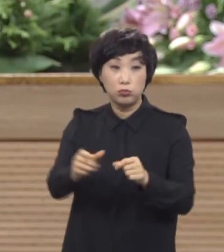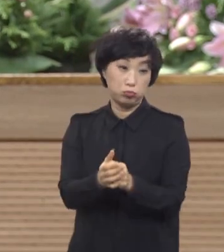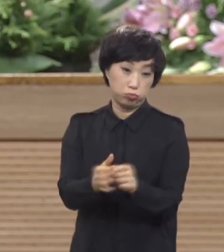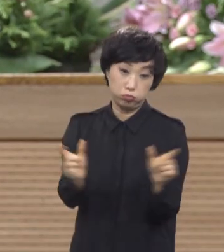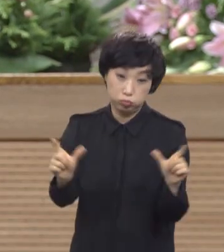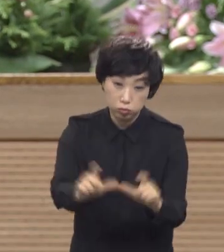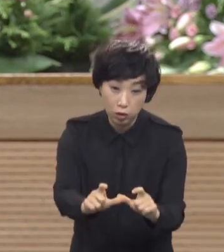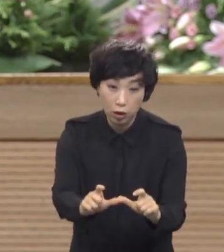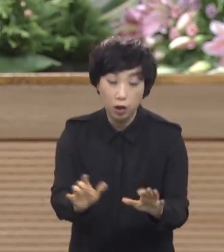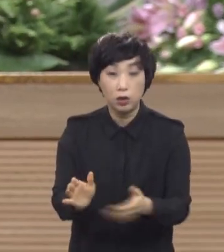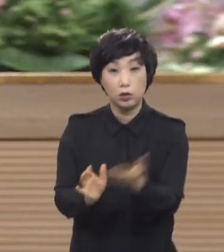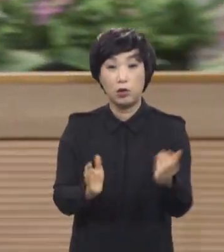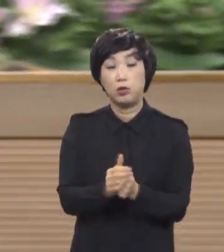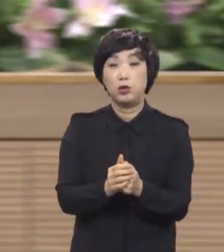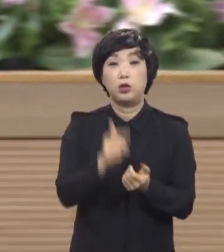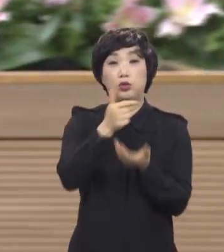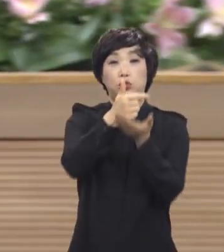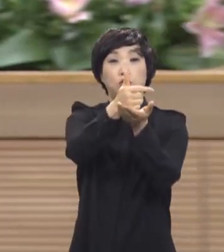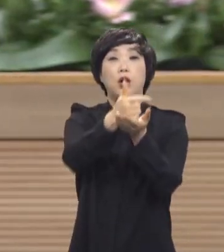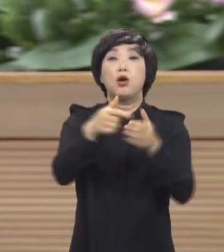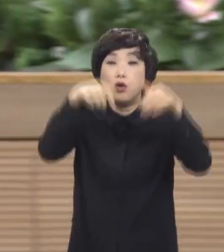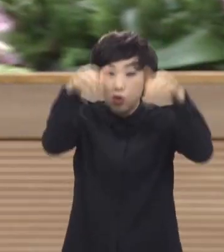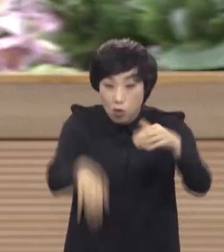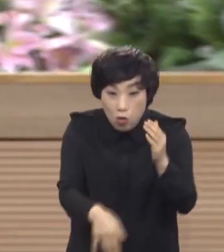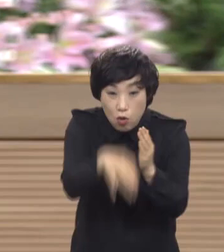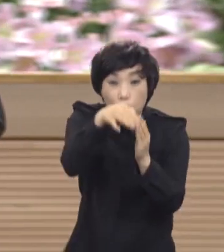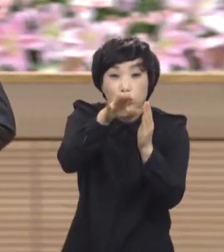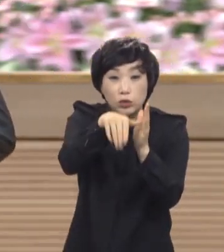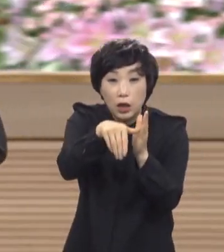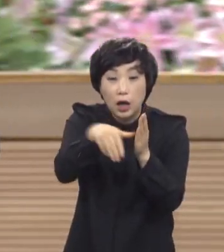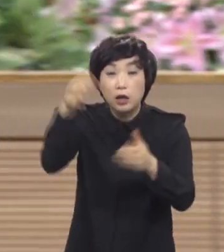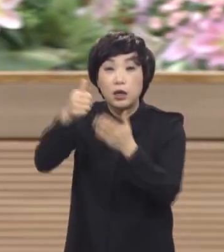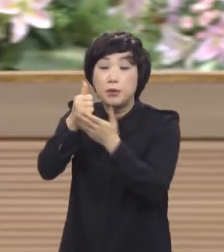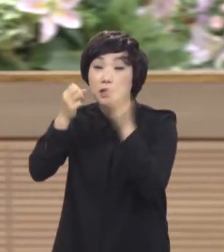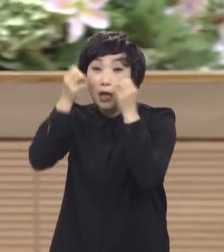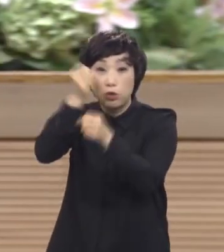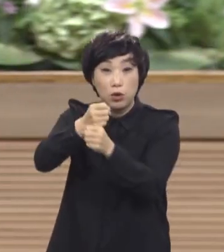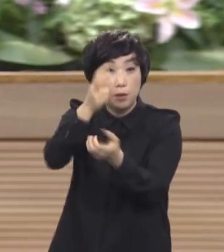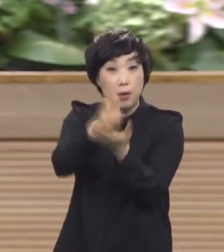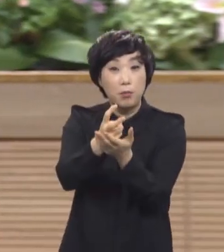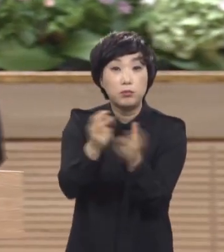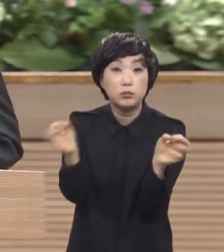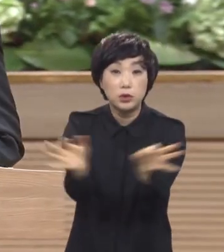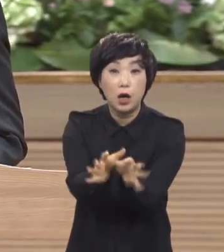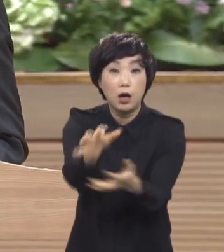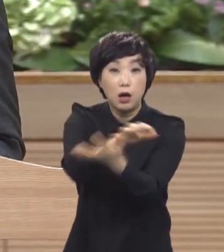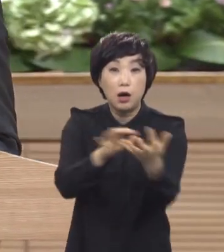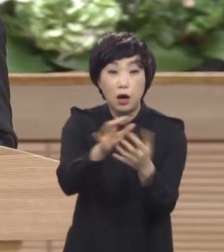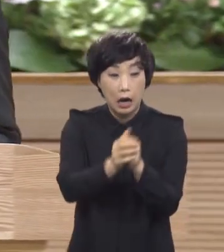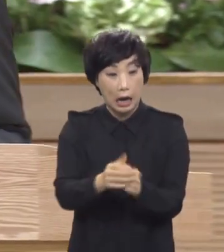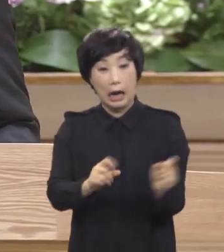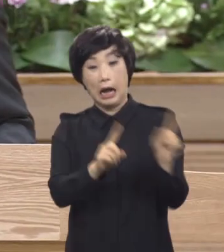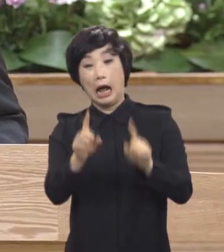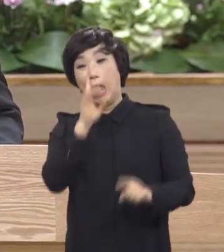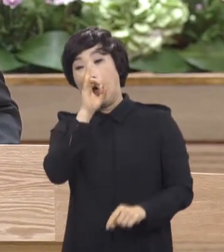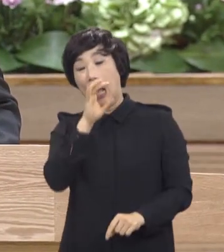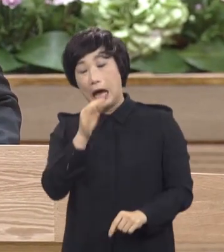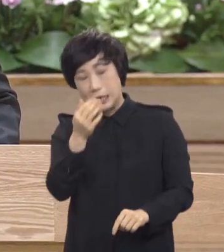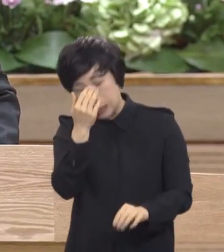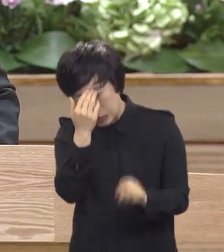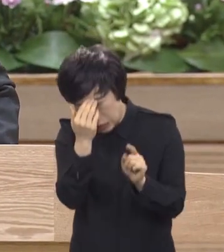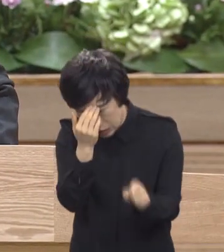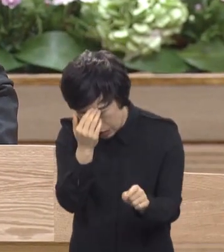그래서 노아의 홍수 때도 하나님이 창조한 질서가 무너지고 깨져버려 회생불룩될 때